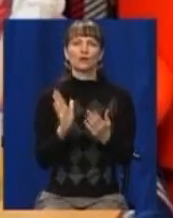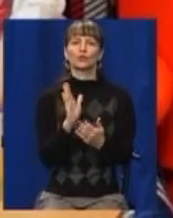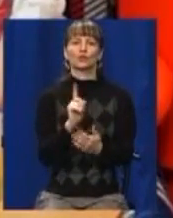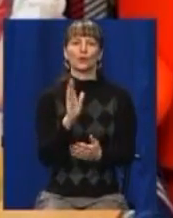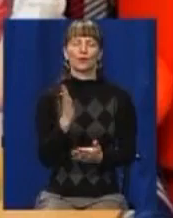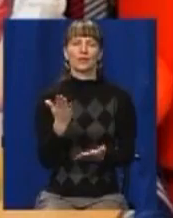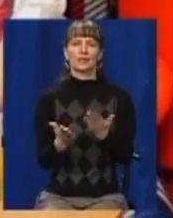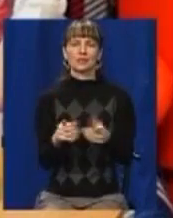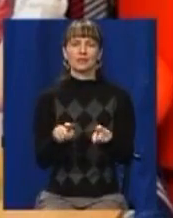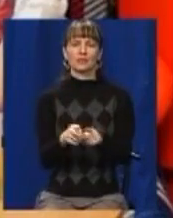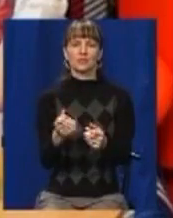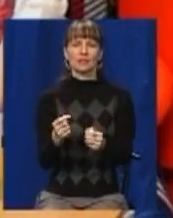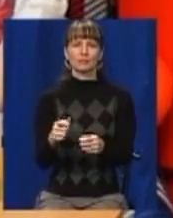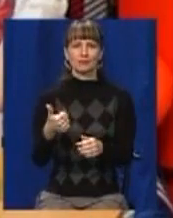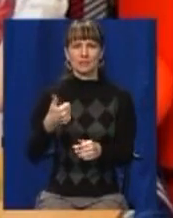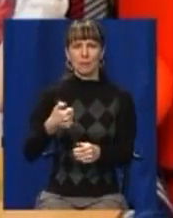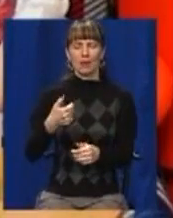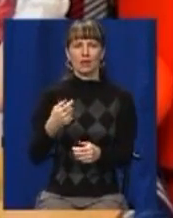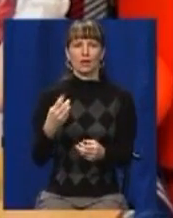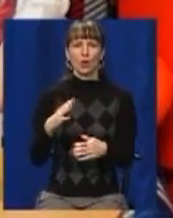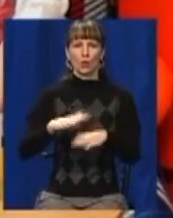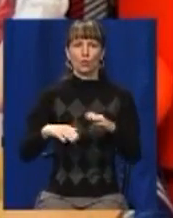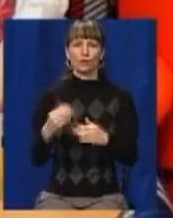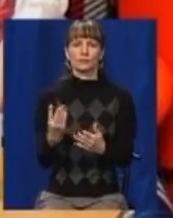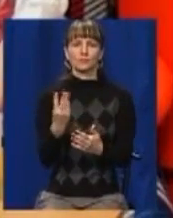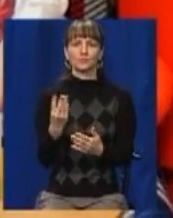якщо ось так взяти запальничку і підпалити руку?